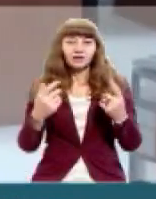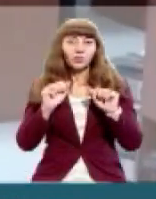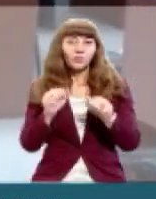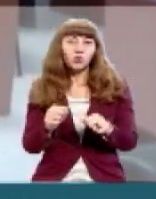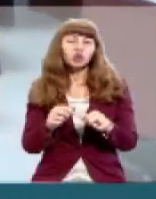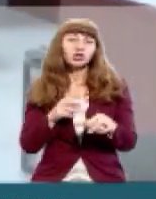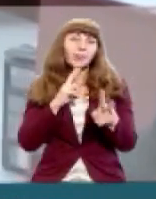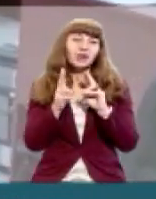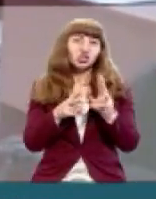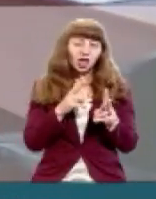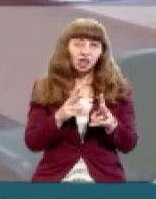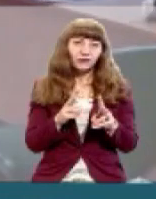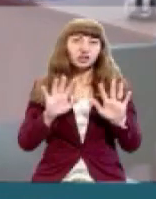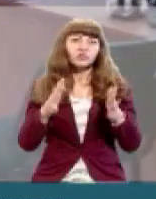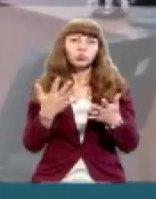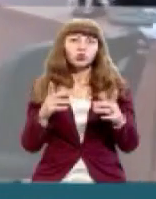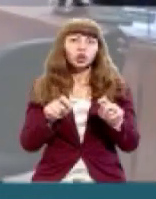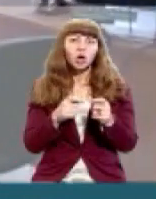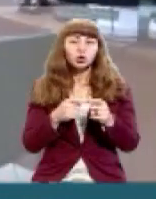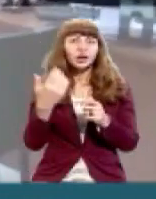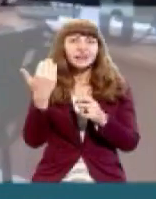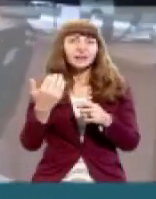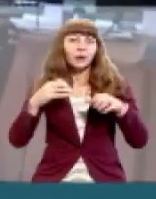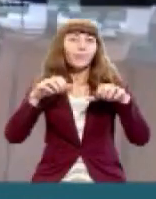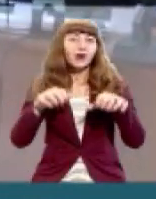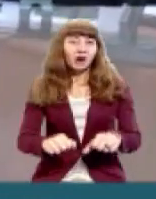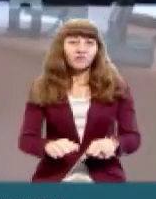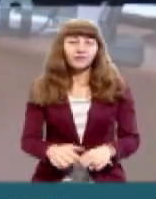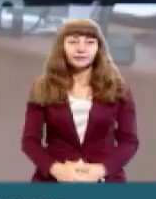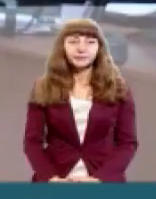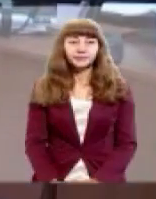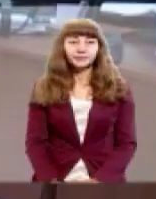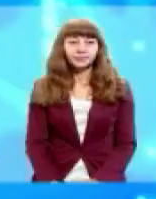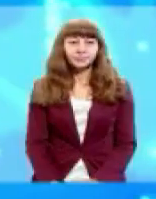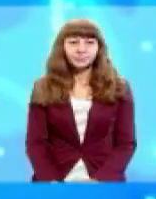бар баннерлер мен плакаттар орналастырылған. Күлім Қажымғызы, Диас Бейсенов, Қостанай телеарнасы.